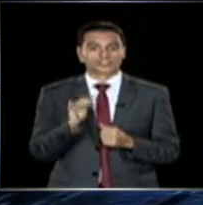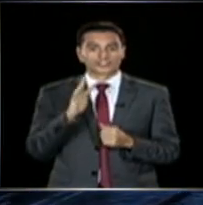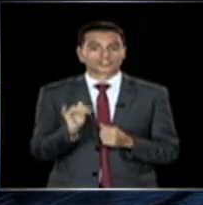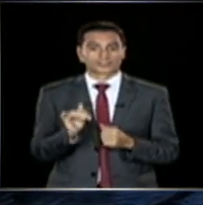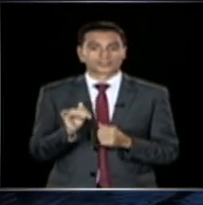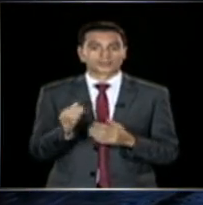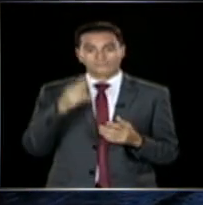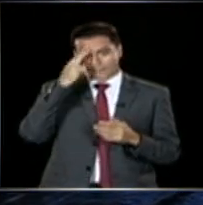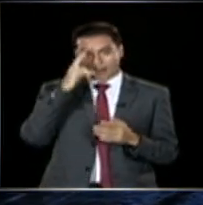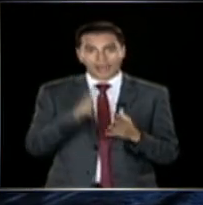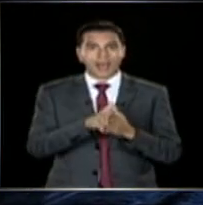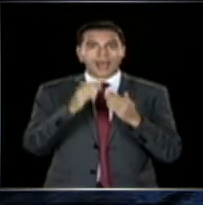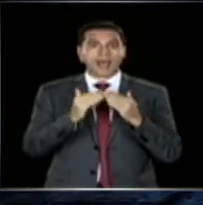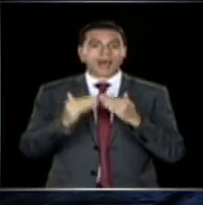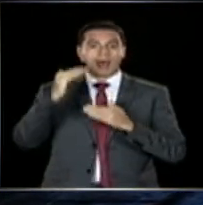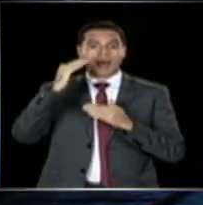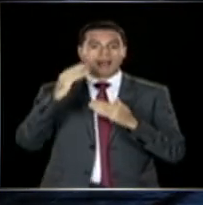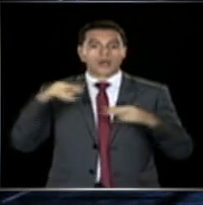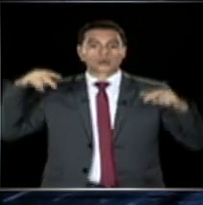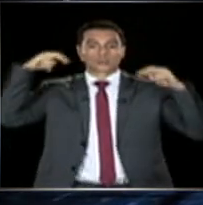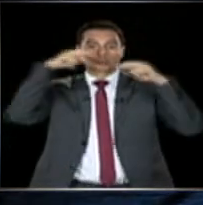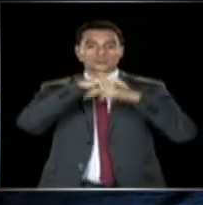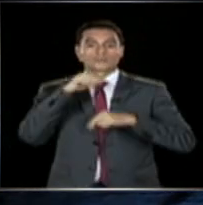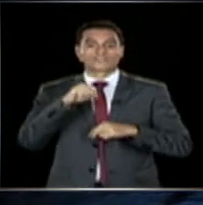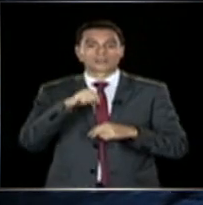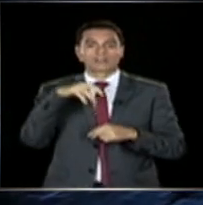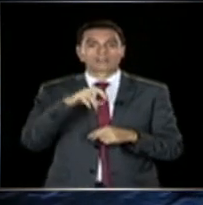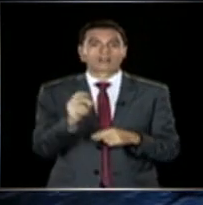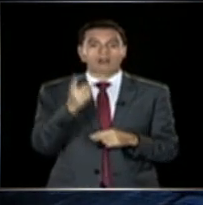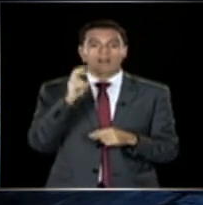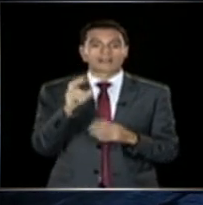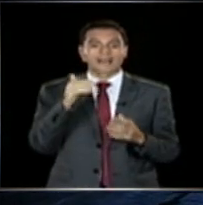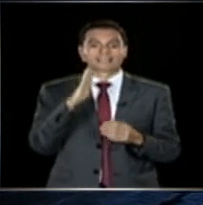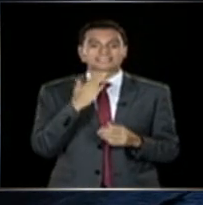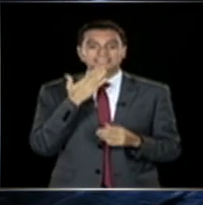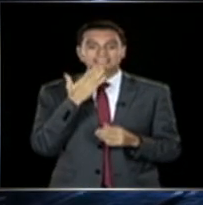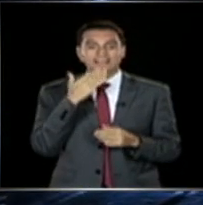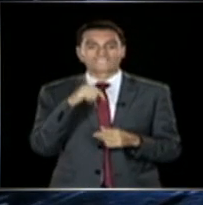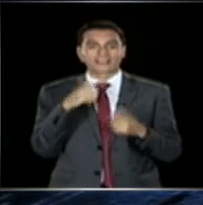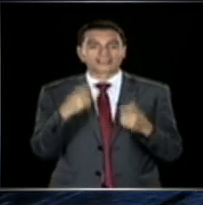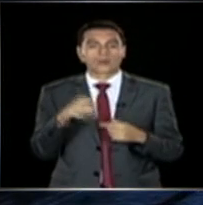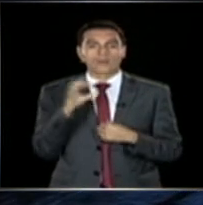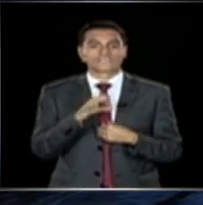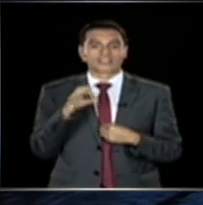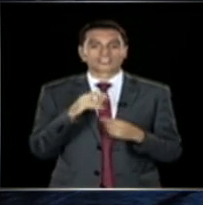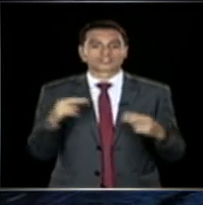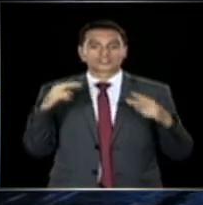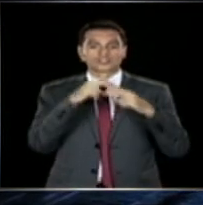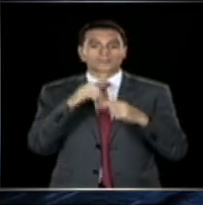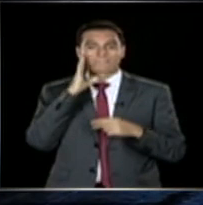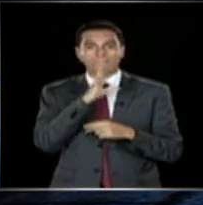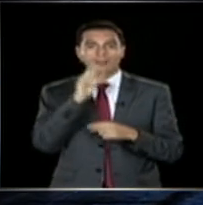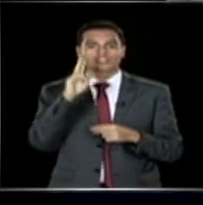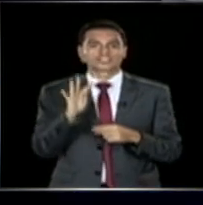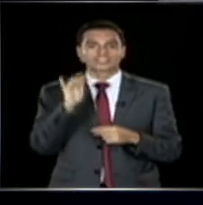شيشي هو من أعلى الجسور في قارة آسيا، ففي أي دولة يقع؟ على ارتفاع